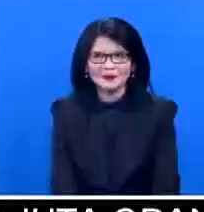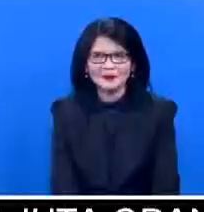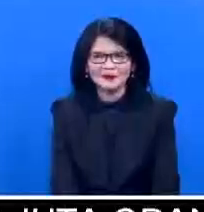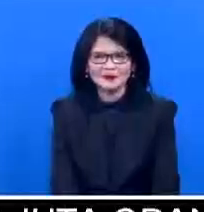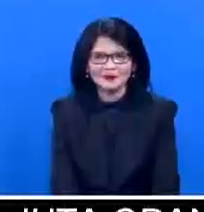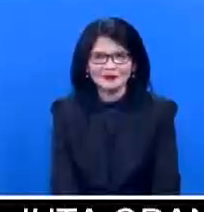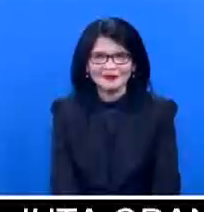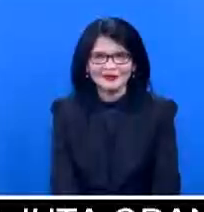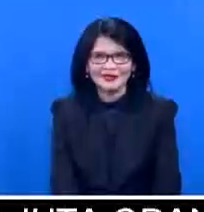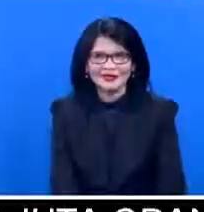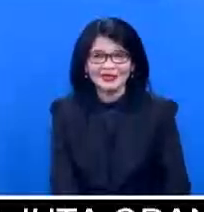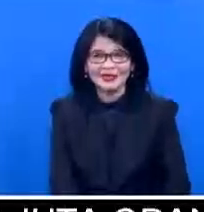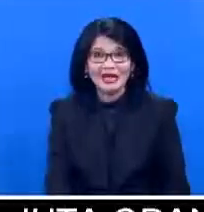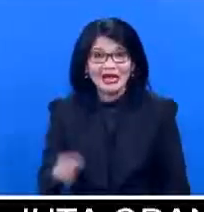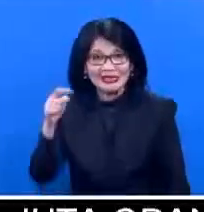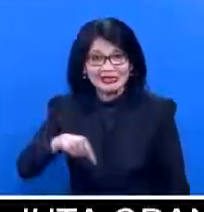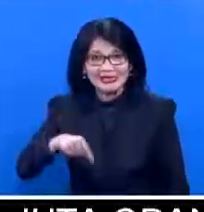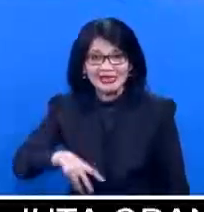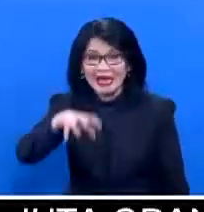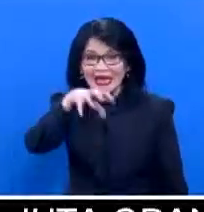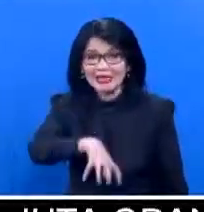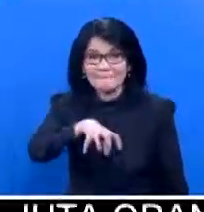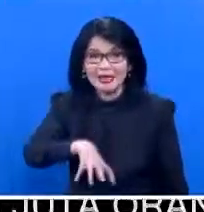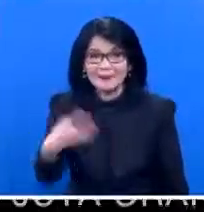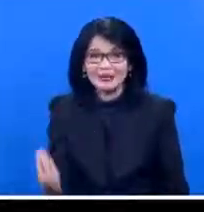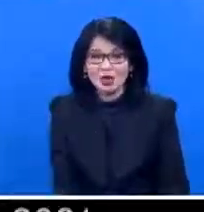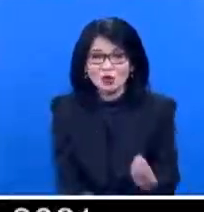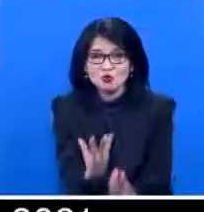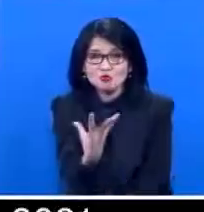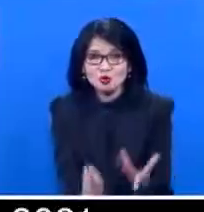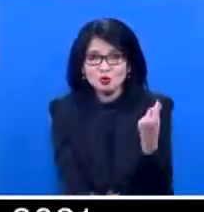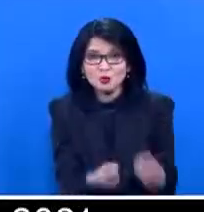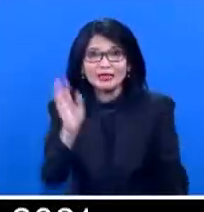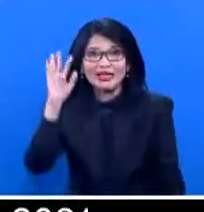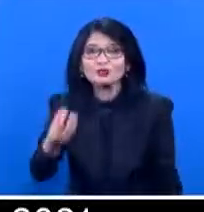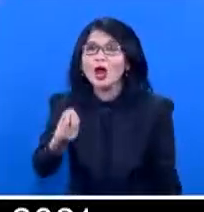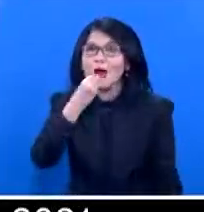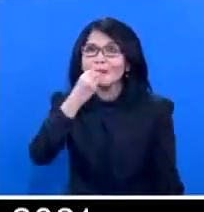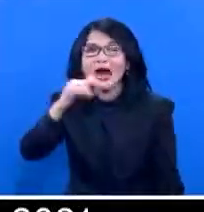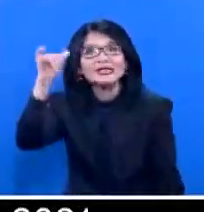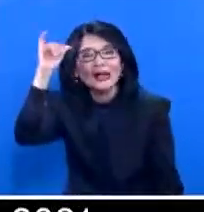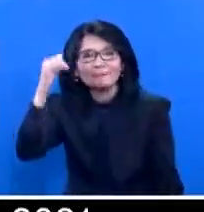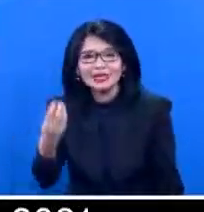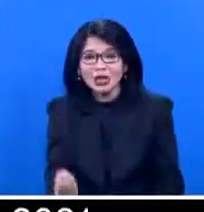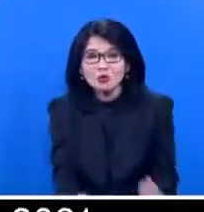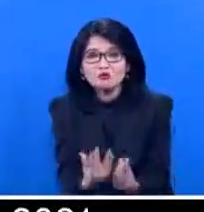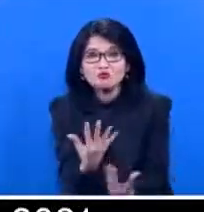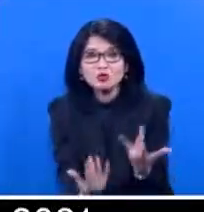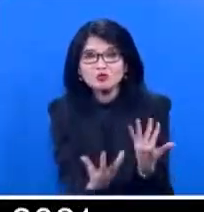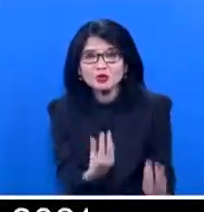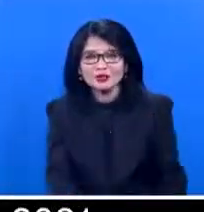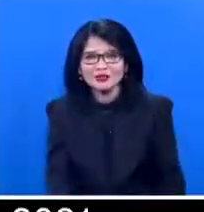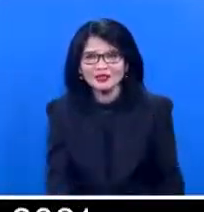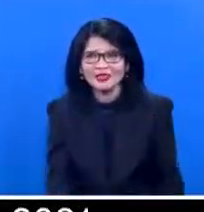Pemirsa, kita baru sampai di tempat rumput-rumputnya untuk nanti ngasih makan ke sapinya. Nah biasanya